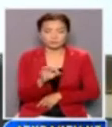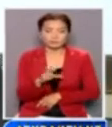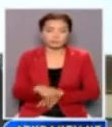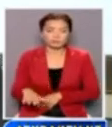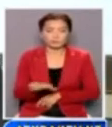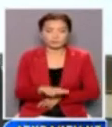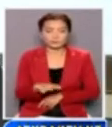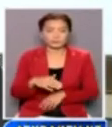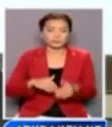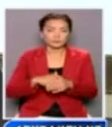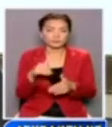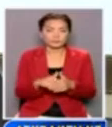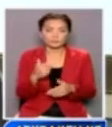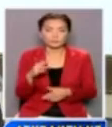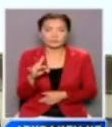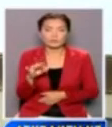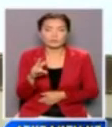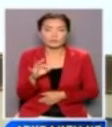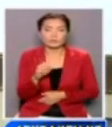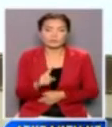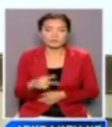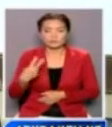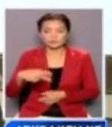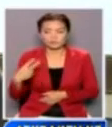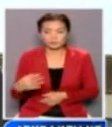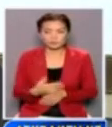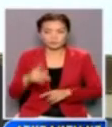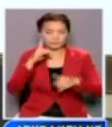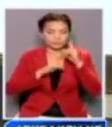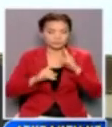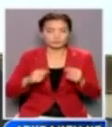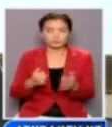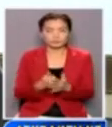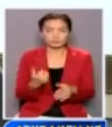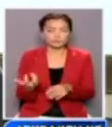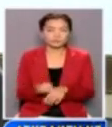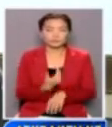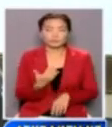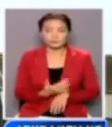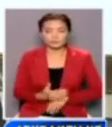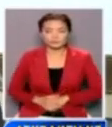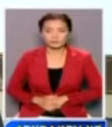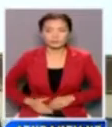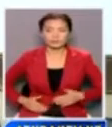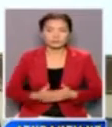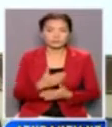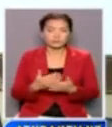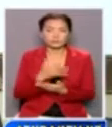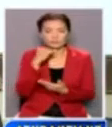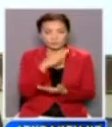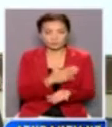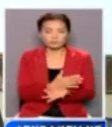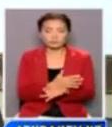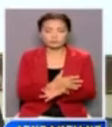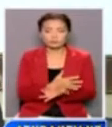ской области с кандидатами праймериз 2020 собрание прошло довольно таки плодотворно информативно были